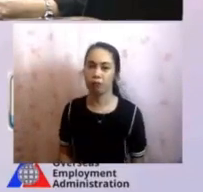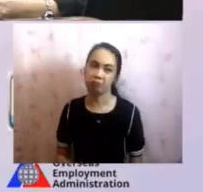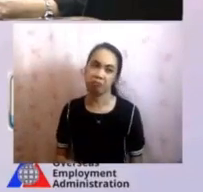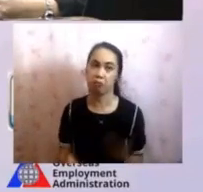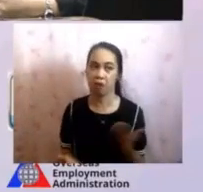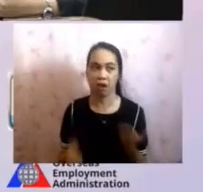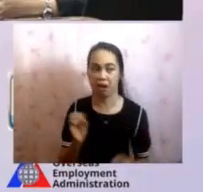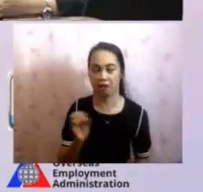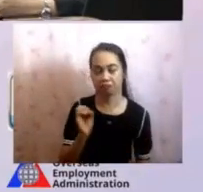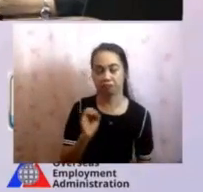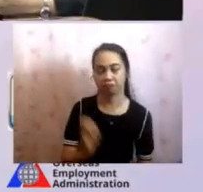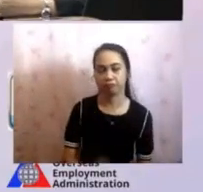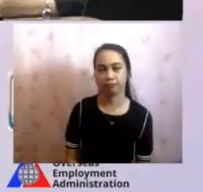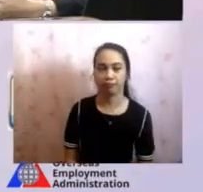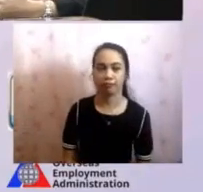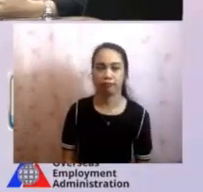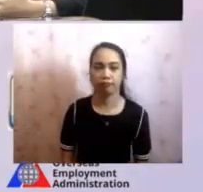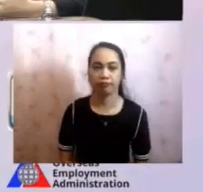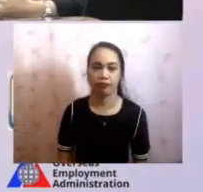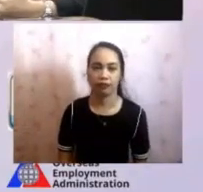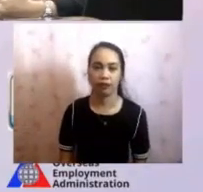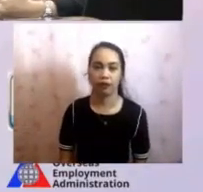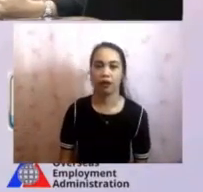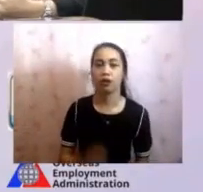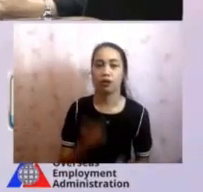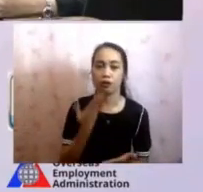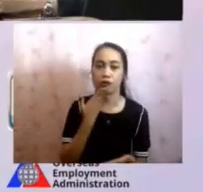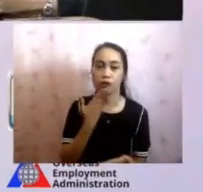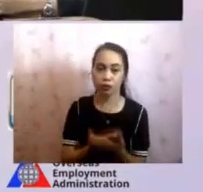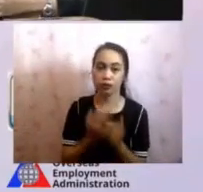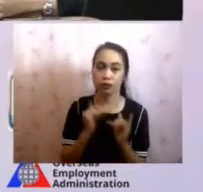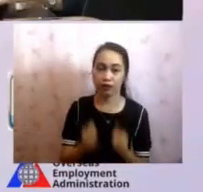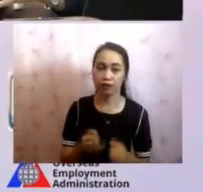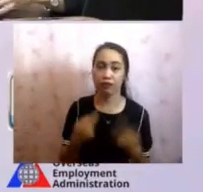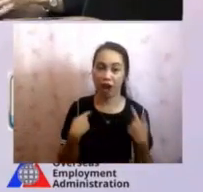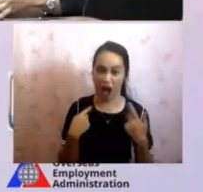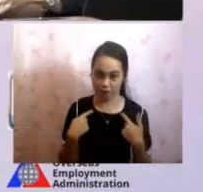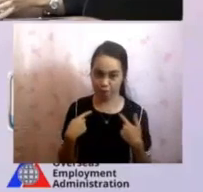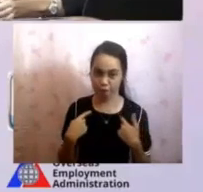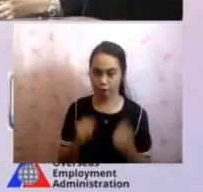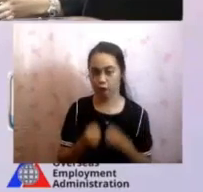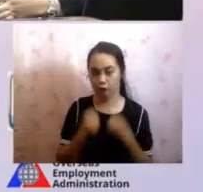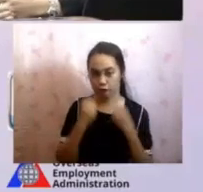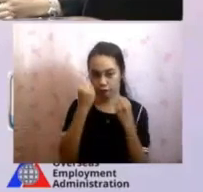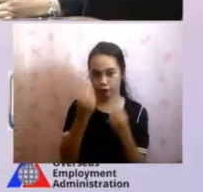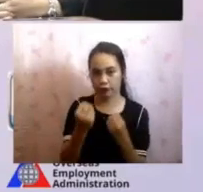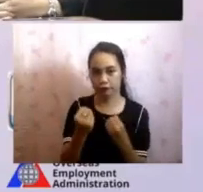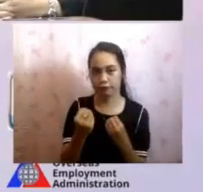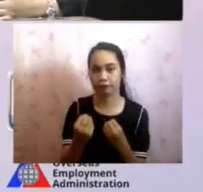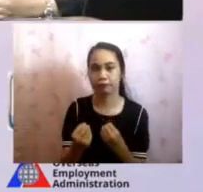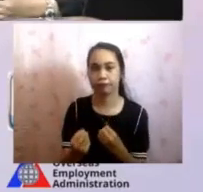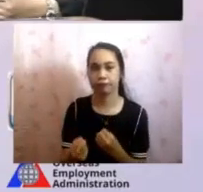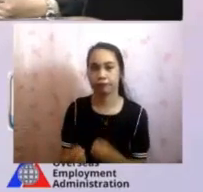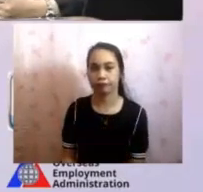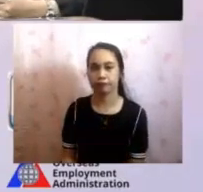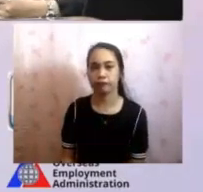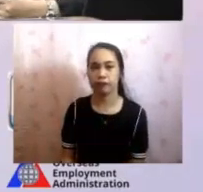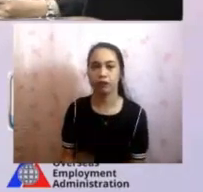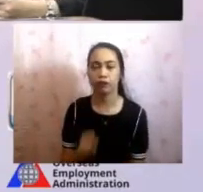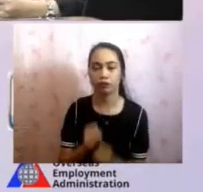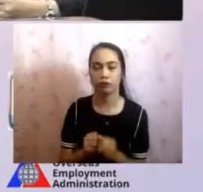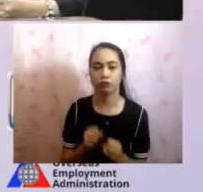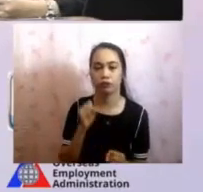then, nasa uban companies nga dili mo offer, imo siya di-check mangod ang company, guys, because aside from during the interview,